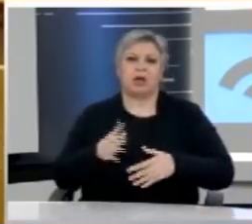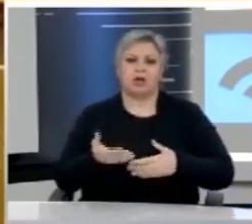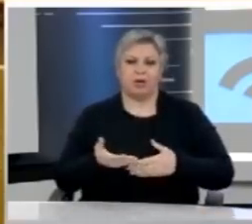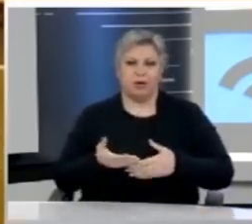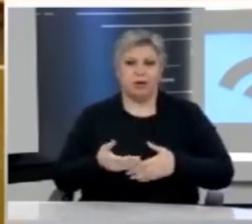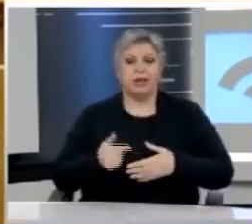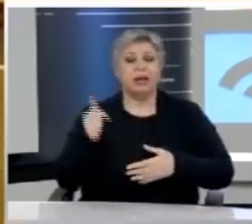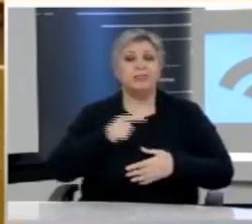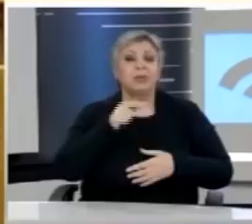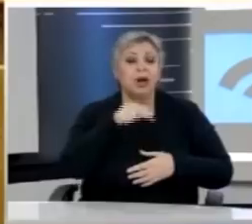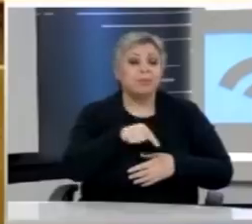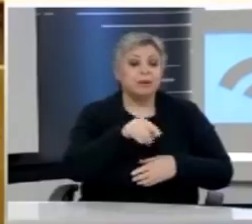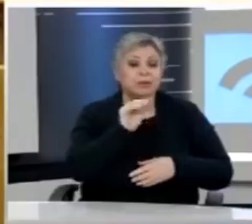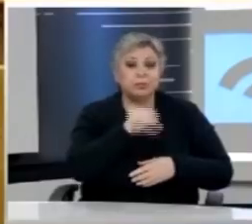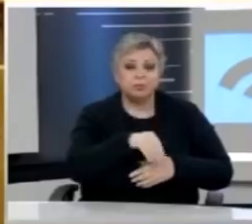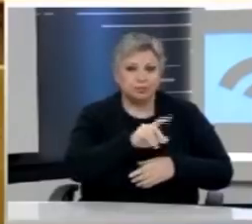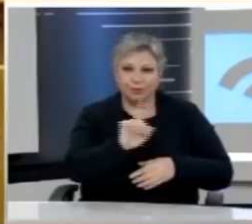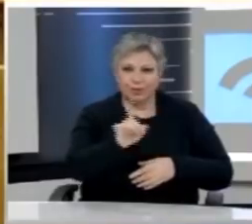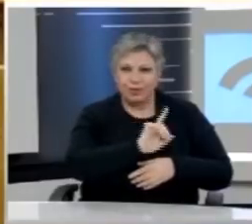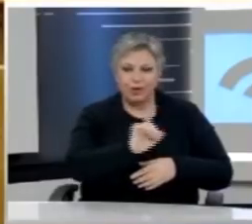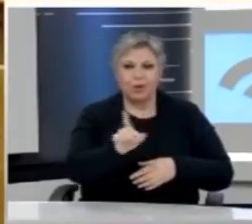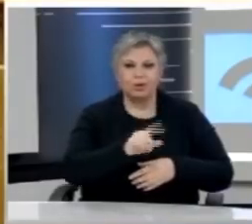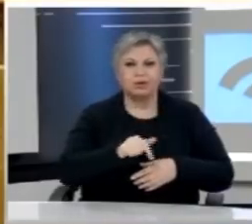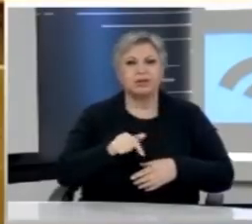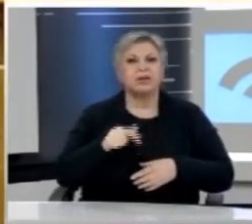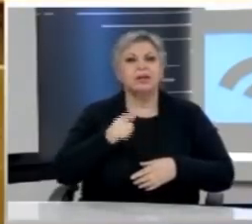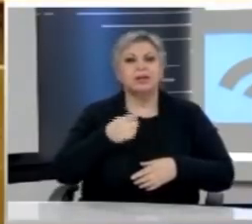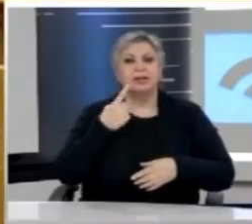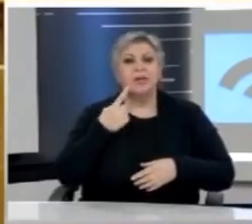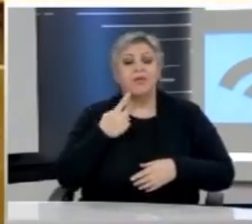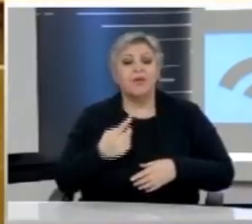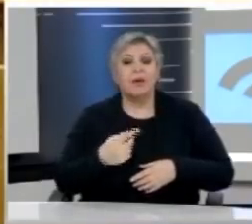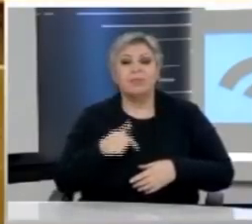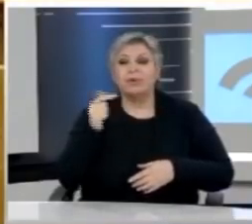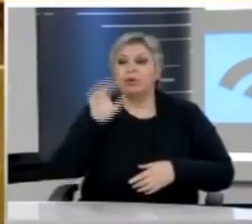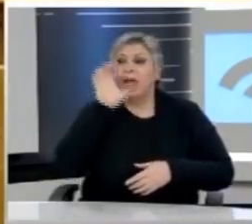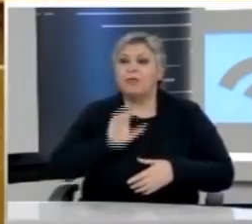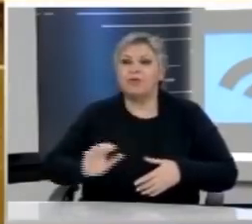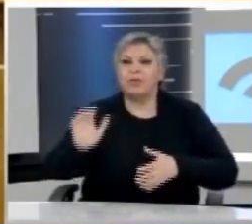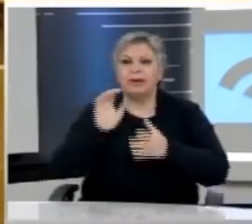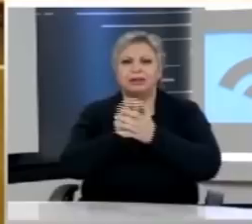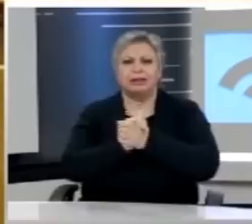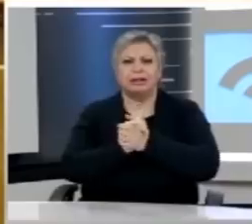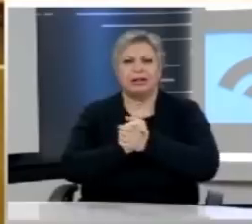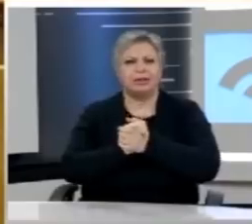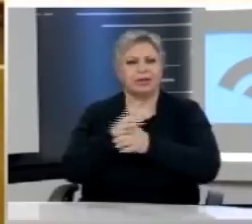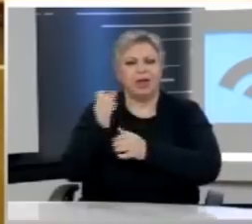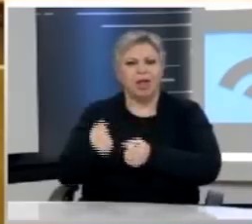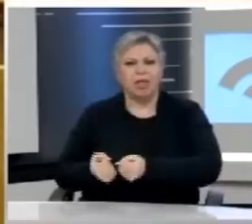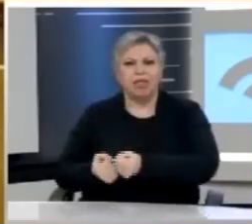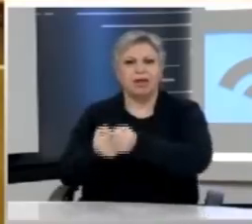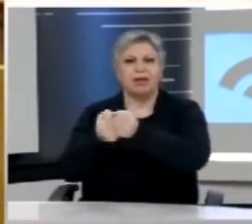ότι πίσω από τη σημερινή αντιδραστική πολιτική της Ευρωπαϊκής Ένωσης κρύβονται